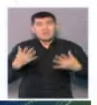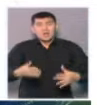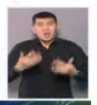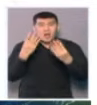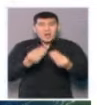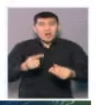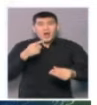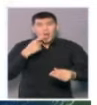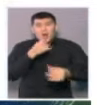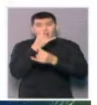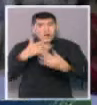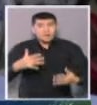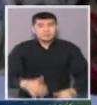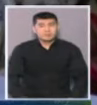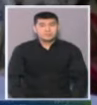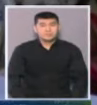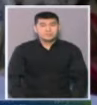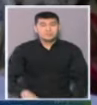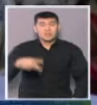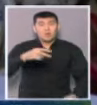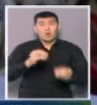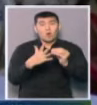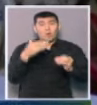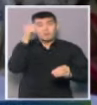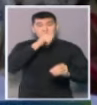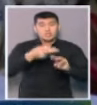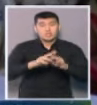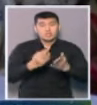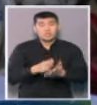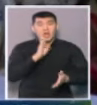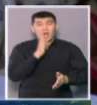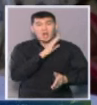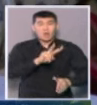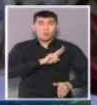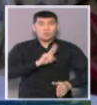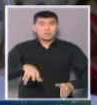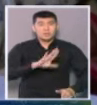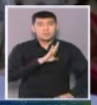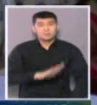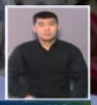әлсін-әлсін сөйлей алмай қалады. 2015 жылы сол анам қайтыс болса.